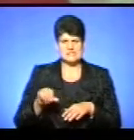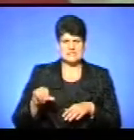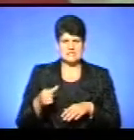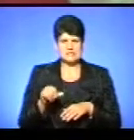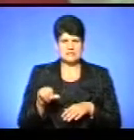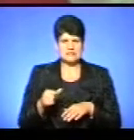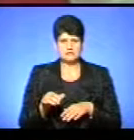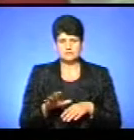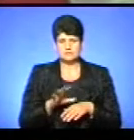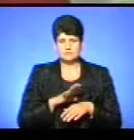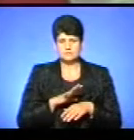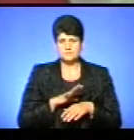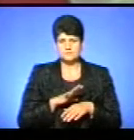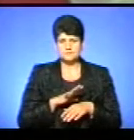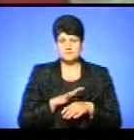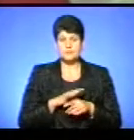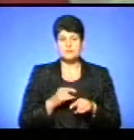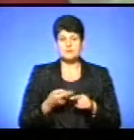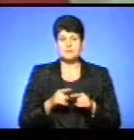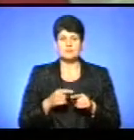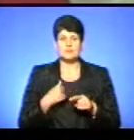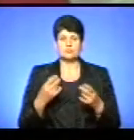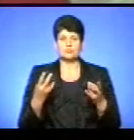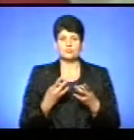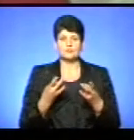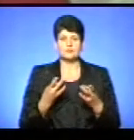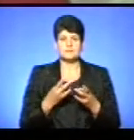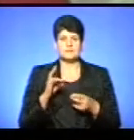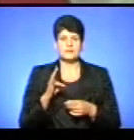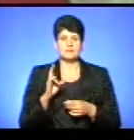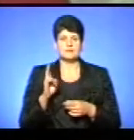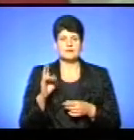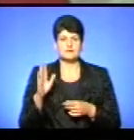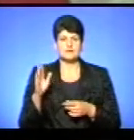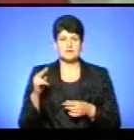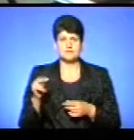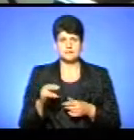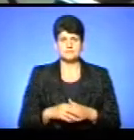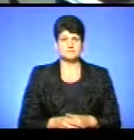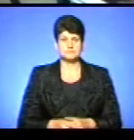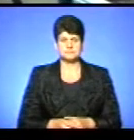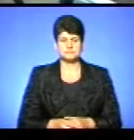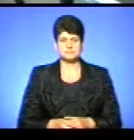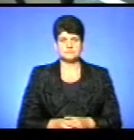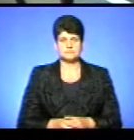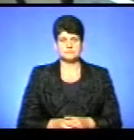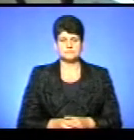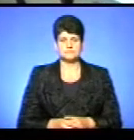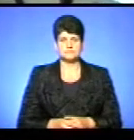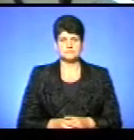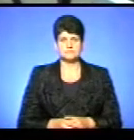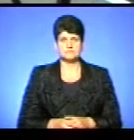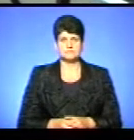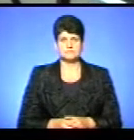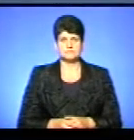той час казали. От таких нам потрібно епізодів, НКВДистів і убійців. Соломія Струс, Юрій Багрій,